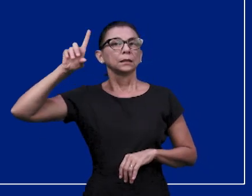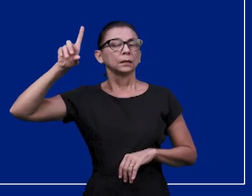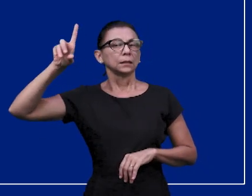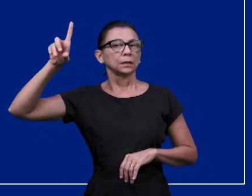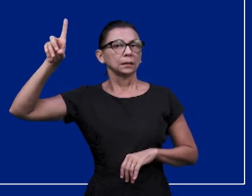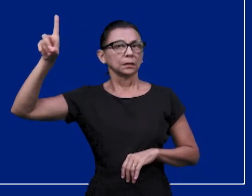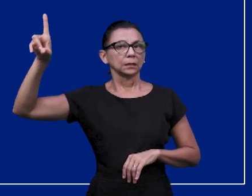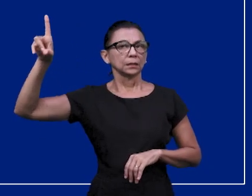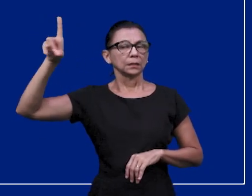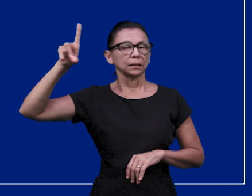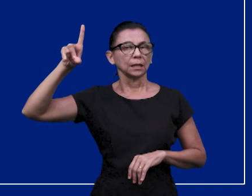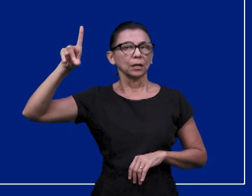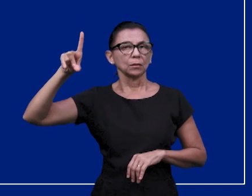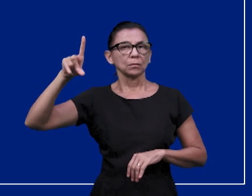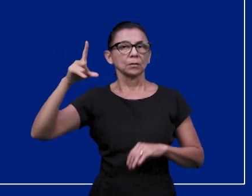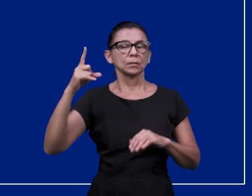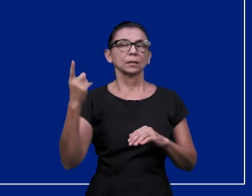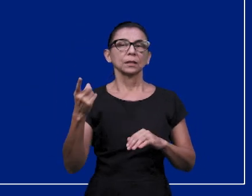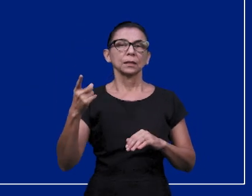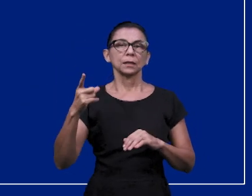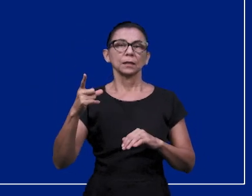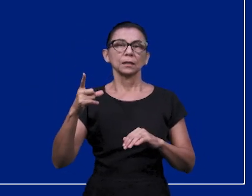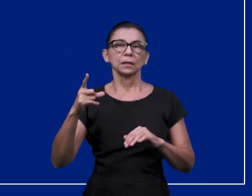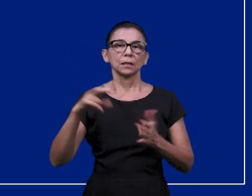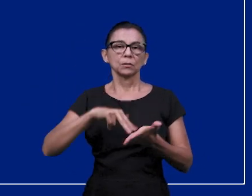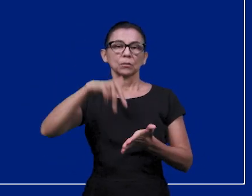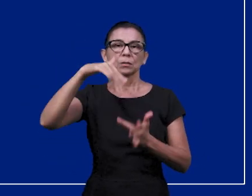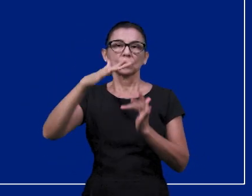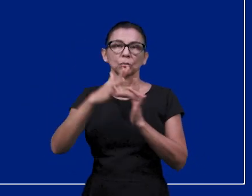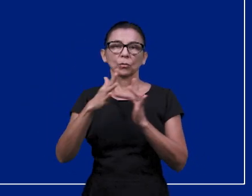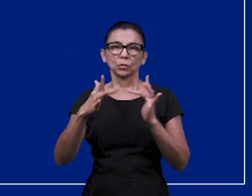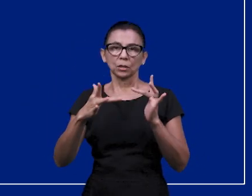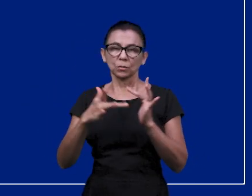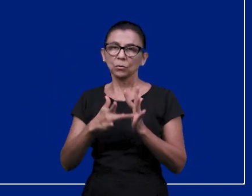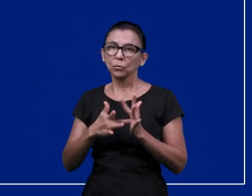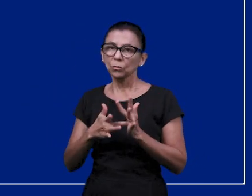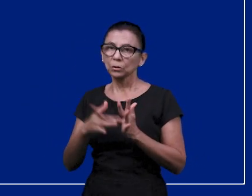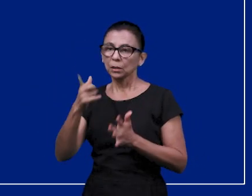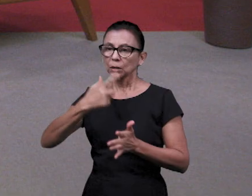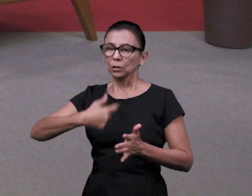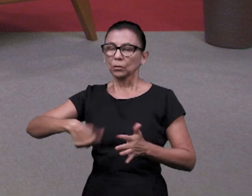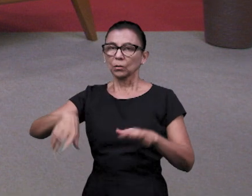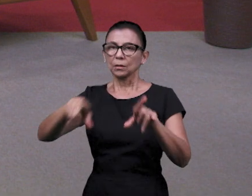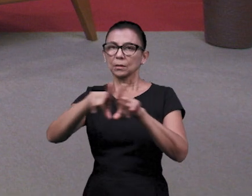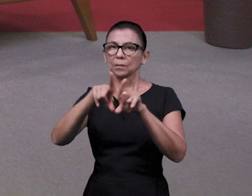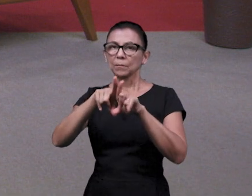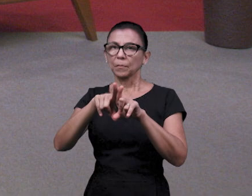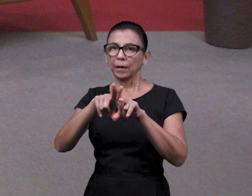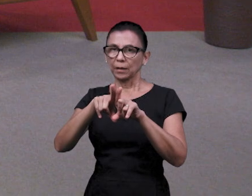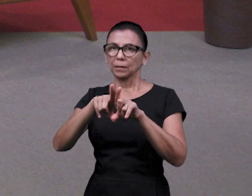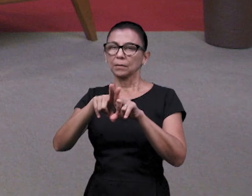nous ressuscitera à nous par son pouvoir.